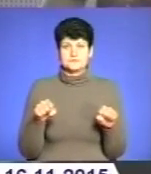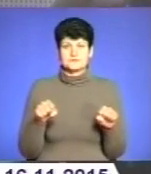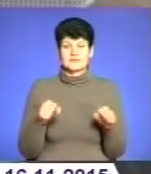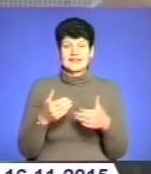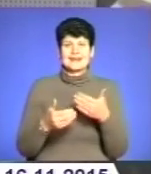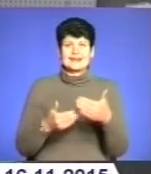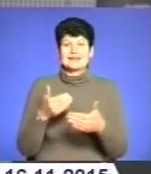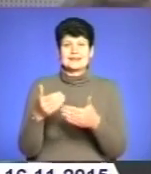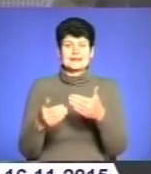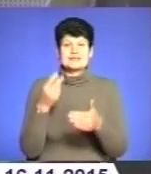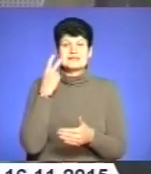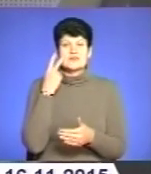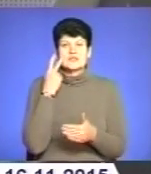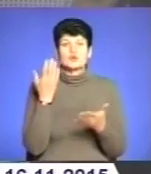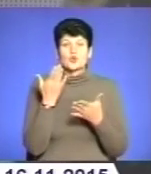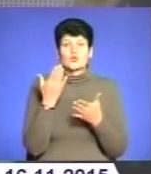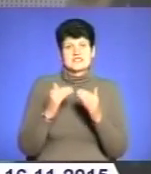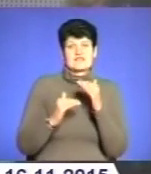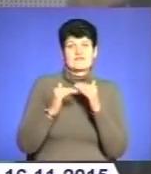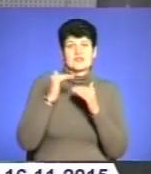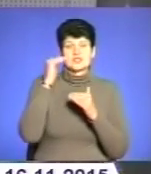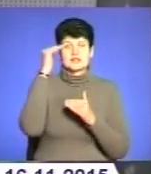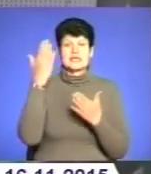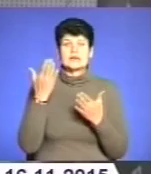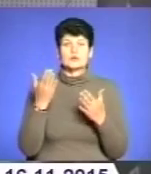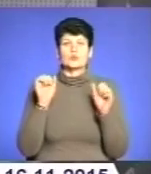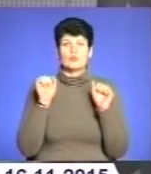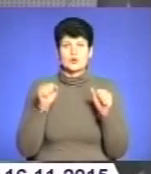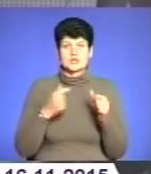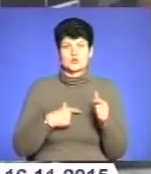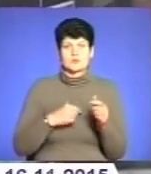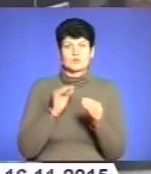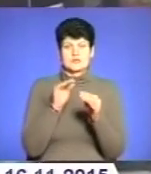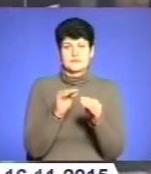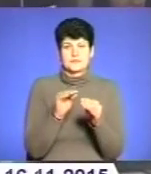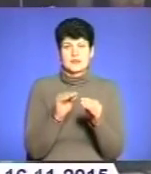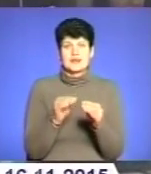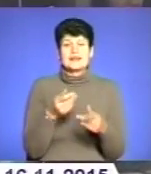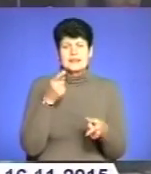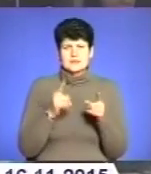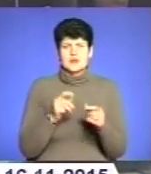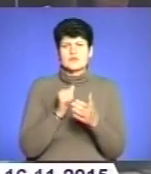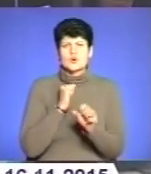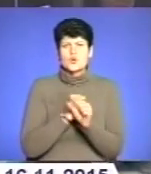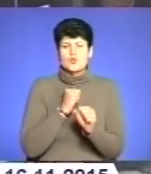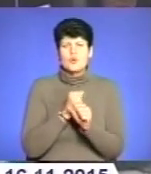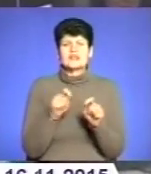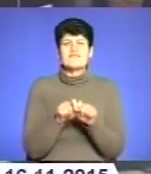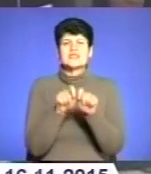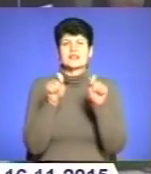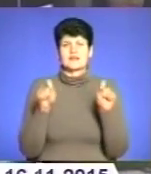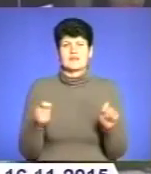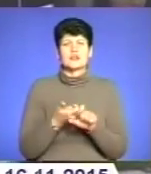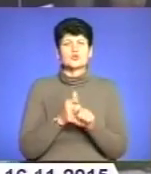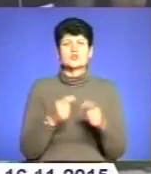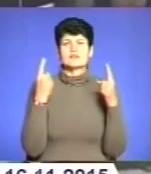йти завжди до якоїсь вершини, яку собі можна поставити. От. Насправді робота відкриває дуже